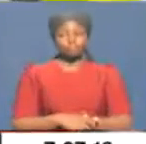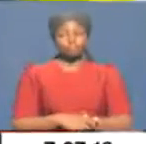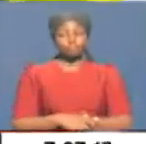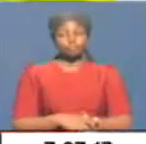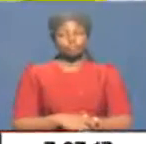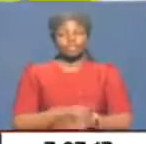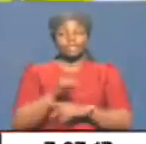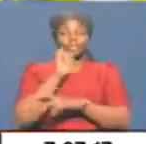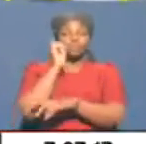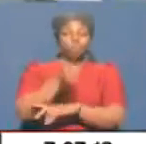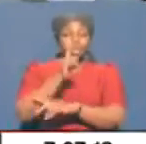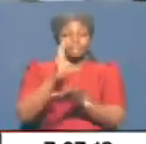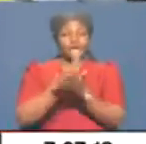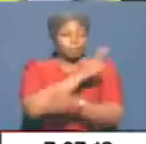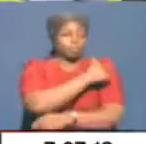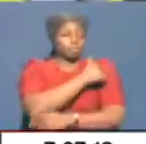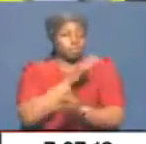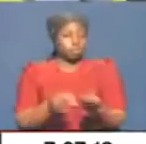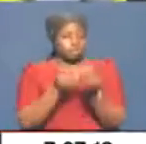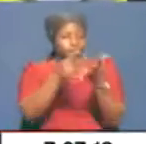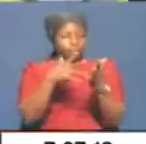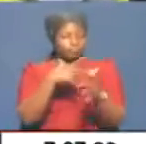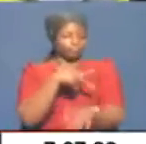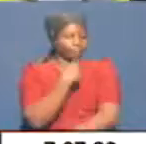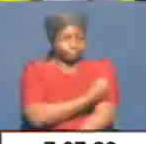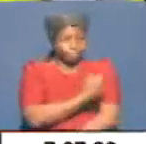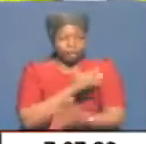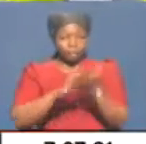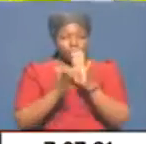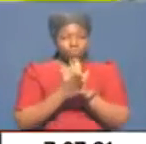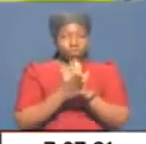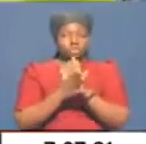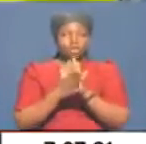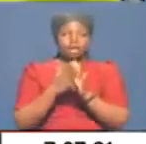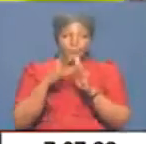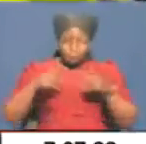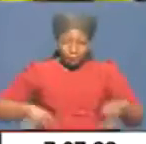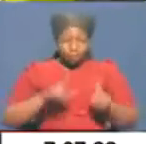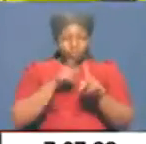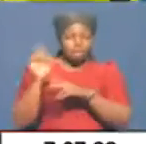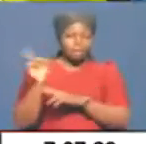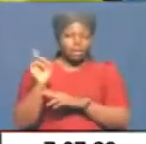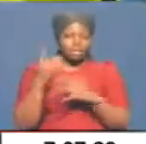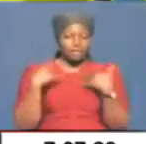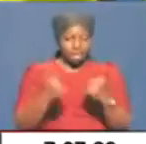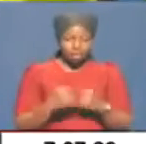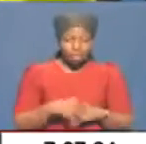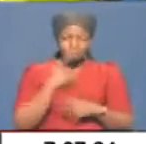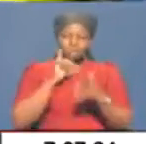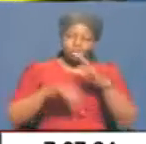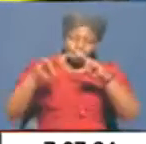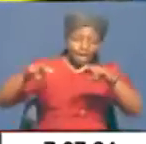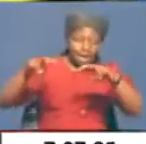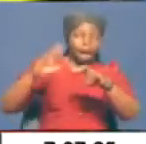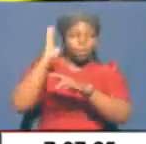vituo vya afya vinavyotoa chanjo hiyo bila idhini ya wizara ya afya. Amesema operesheni dhidi ya vituo hivyo itaendelea na wale